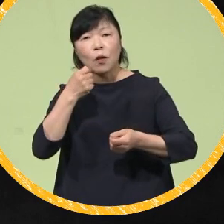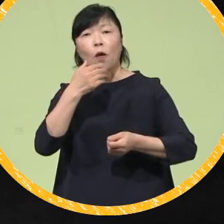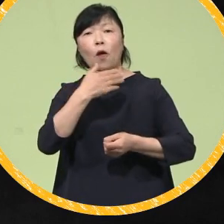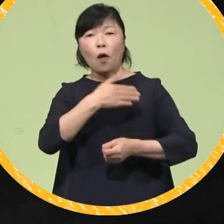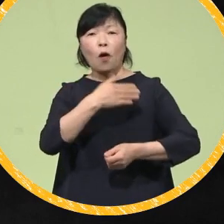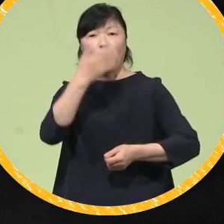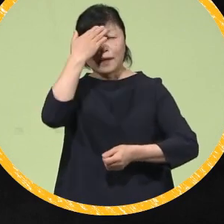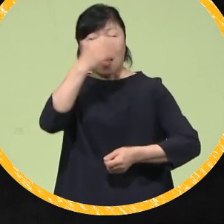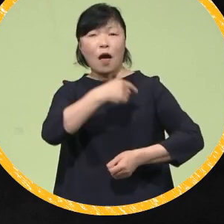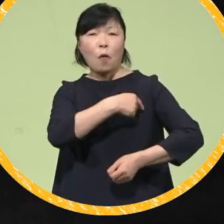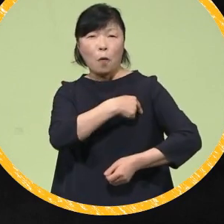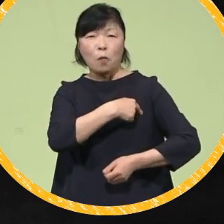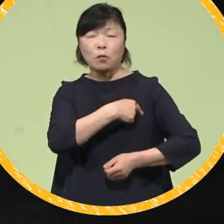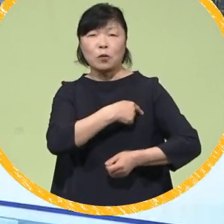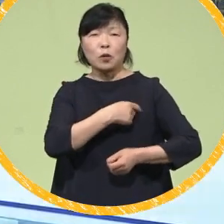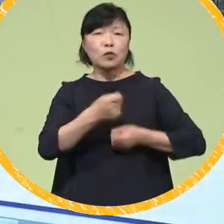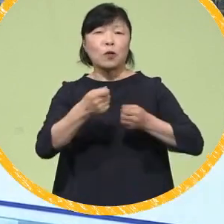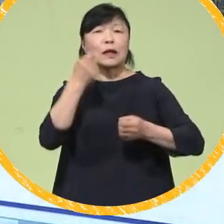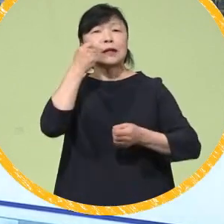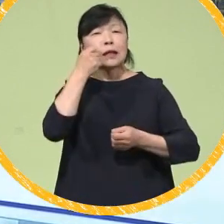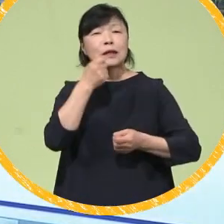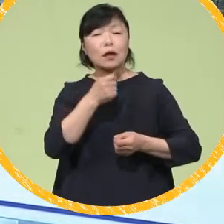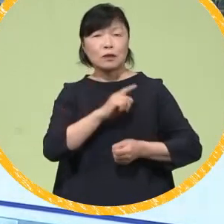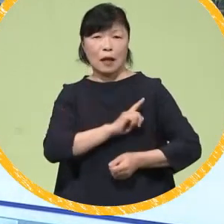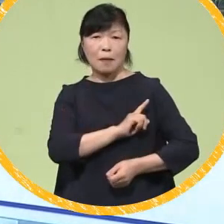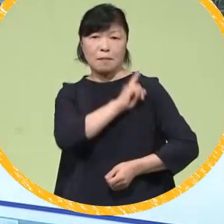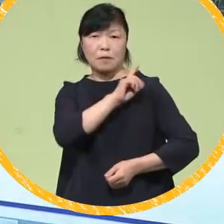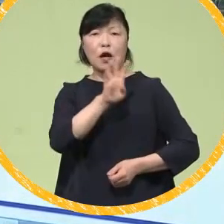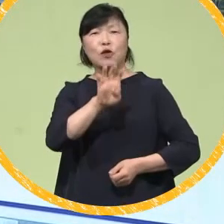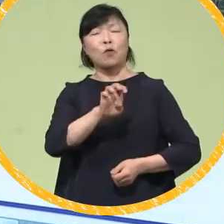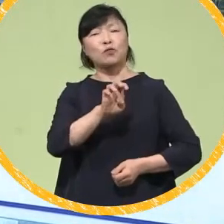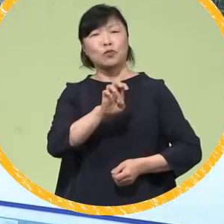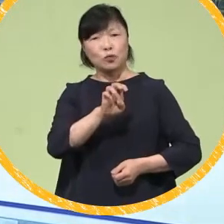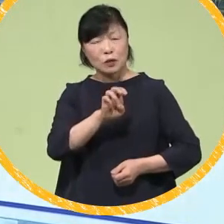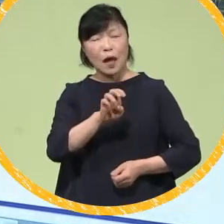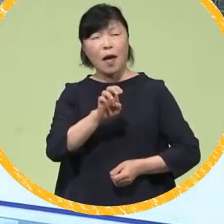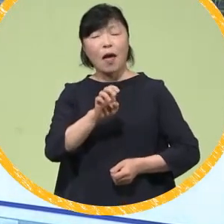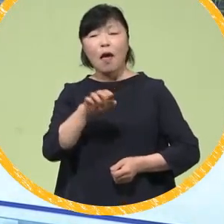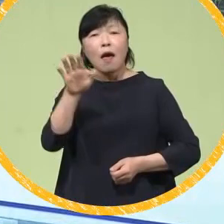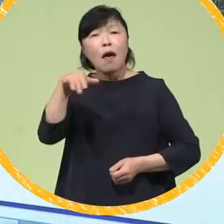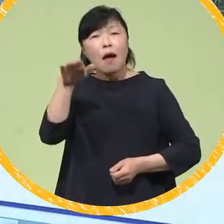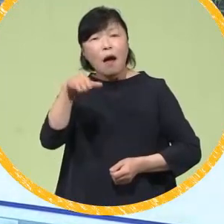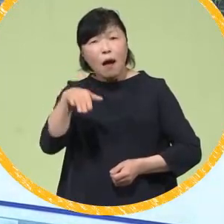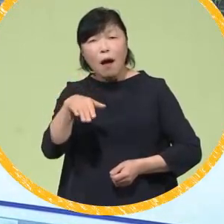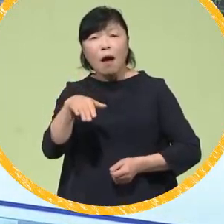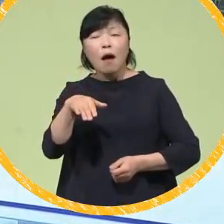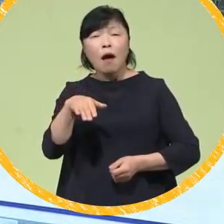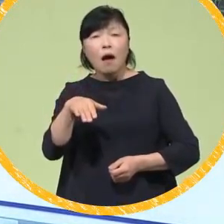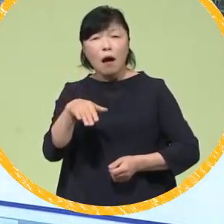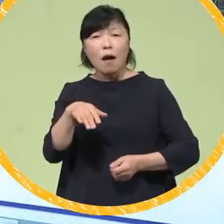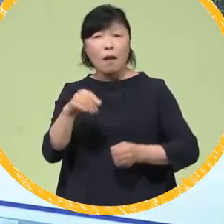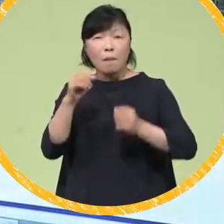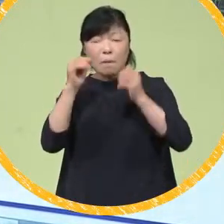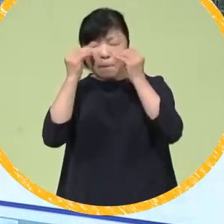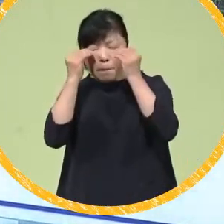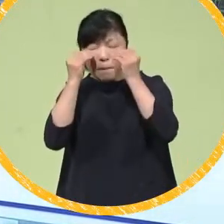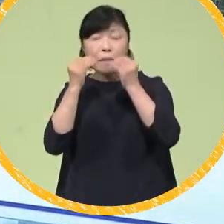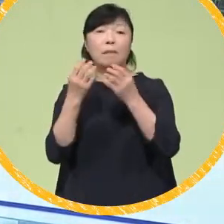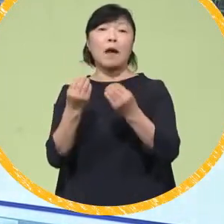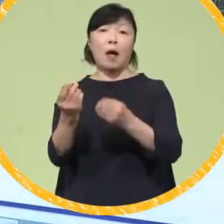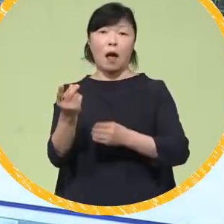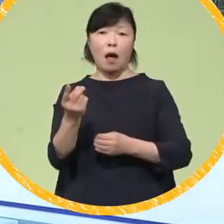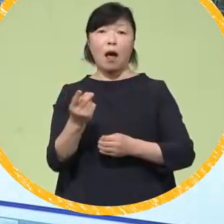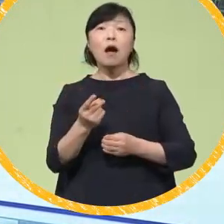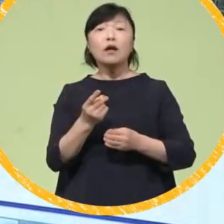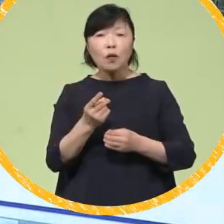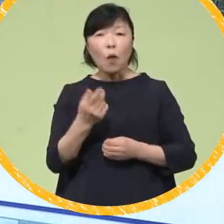温調節できて40度とか上がってしまって、そういう状況になるともう意識ももう呼びかけても起きないとか、消滅になったりとか、でそういう状